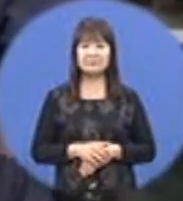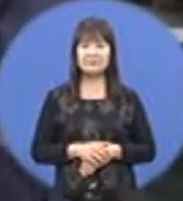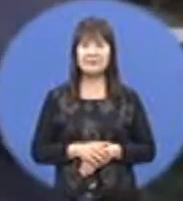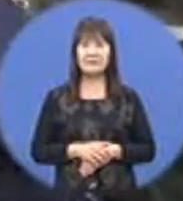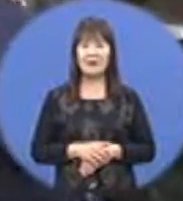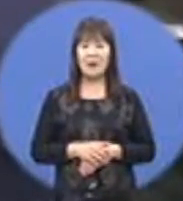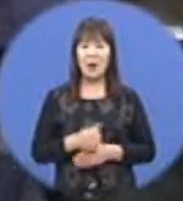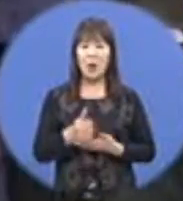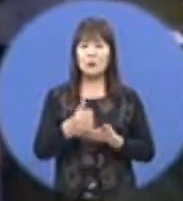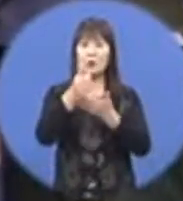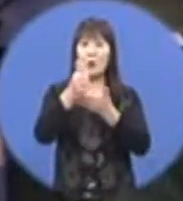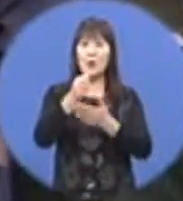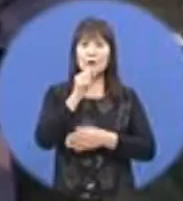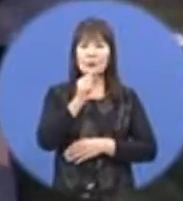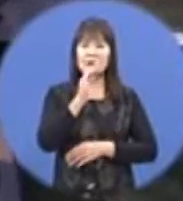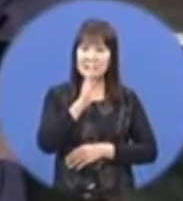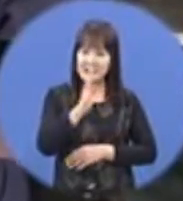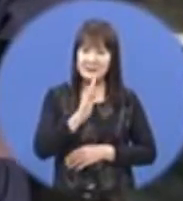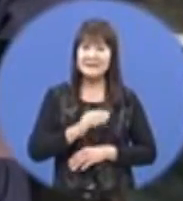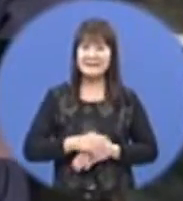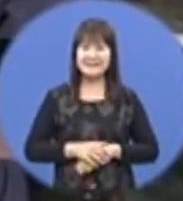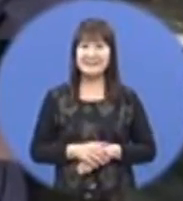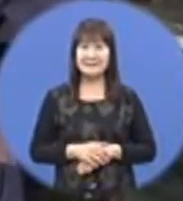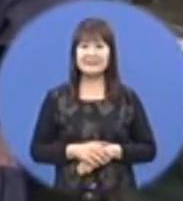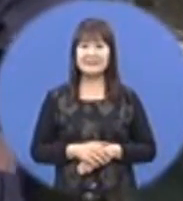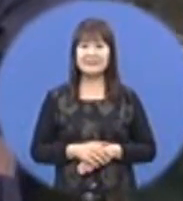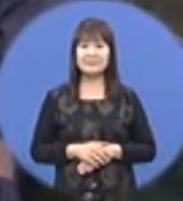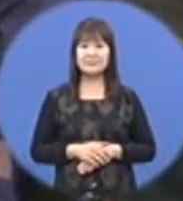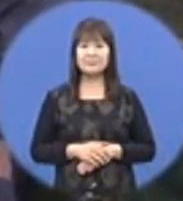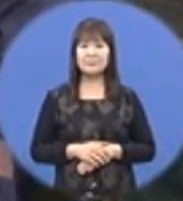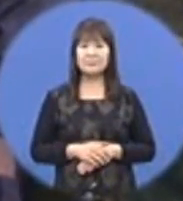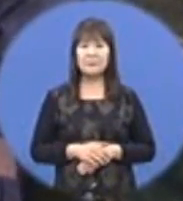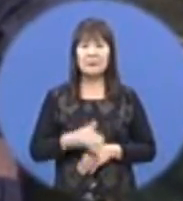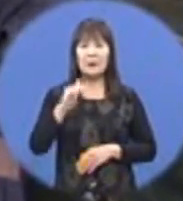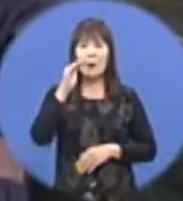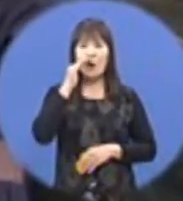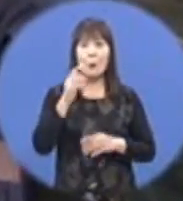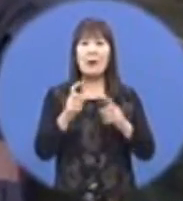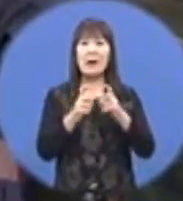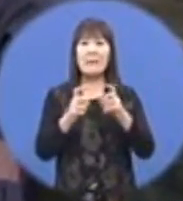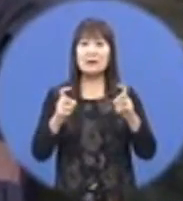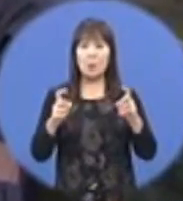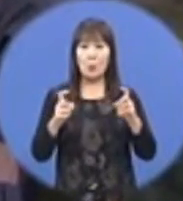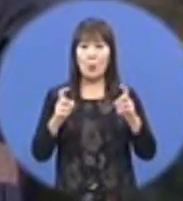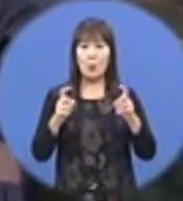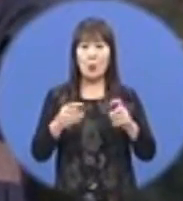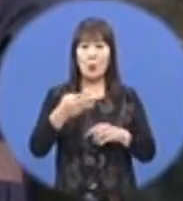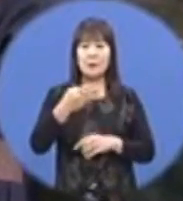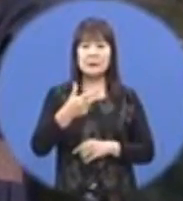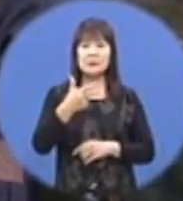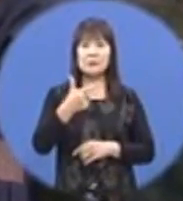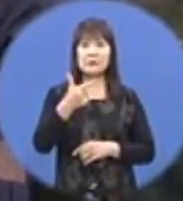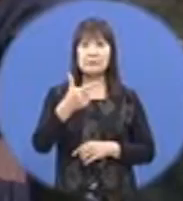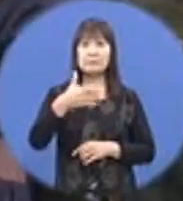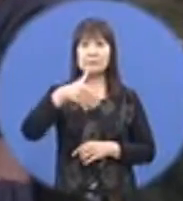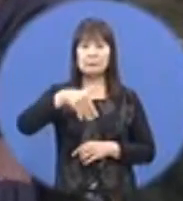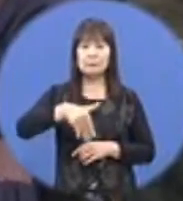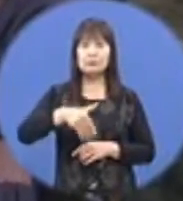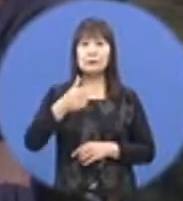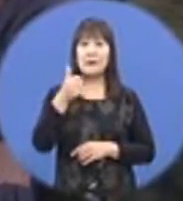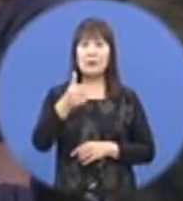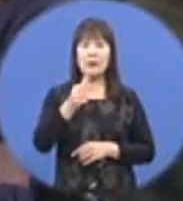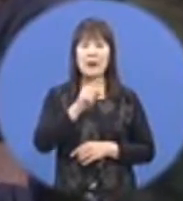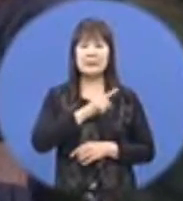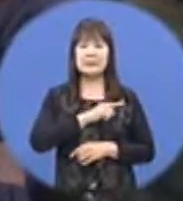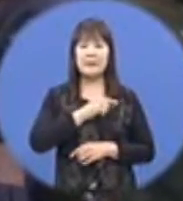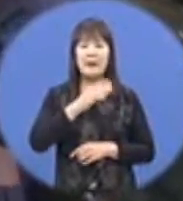殿、よろしくお願いします。 わかりました。それではですね、和歌山城に吉宗公という一番